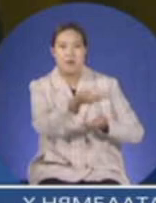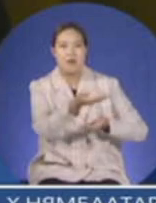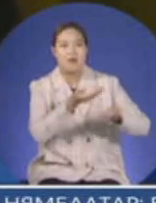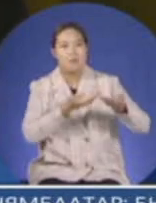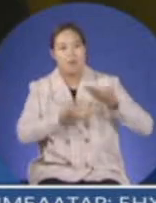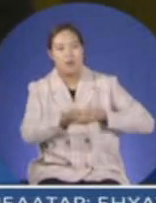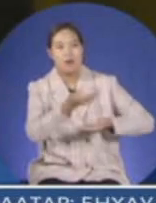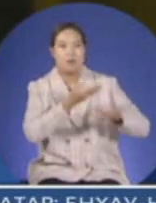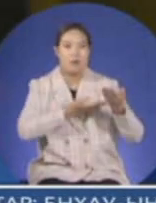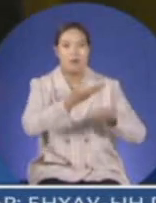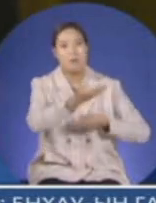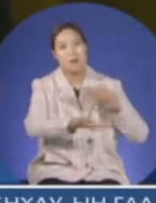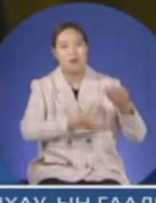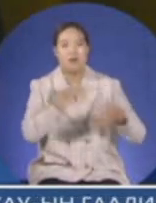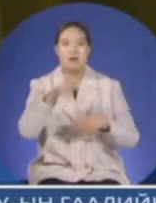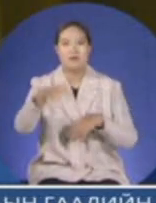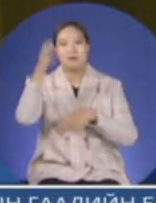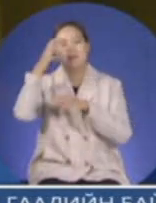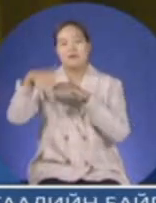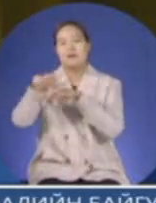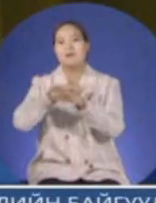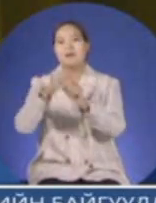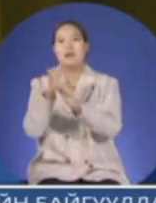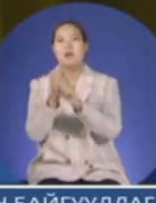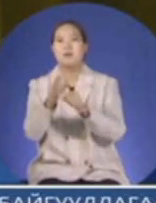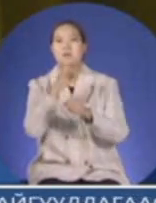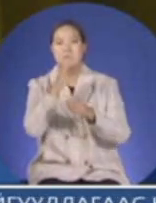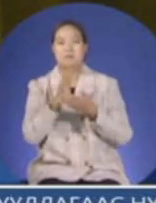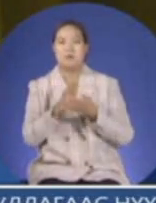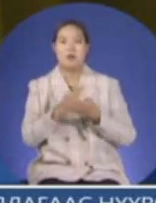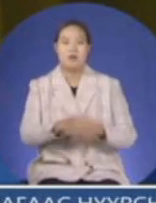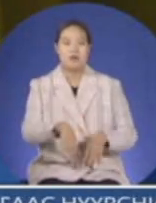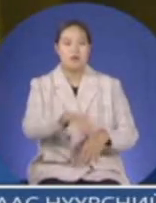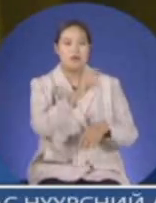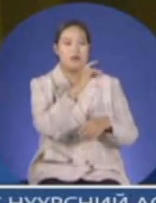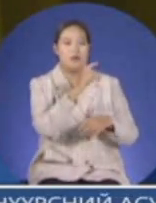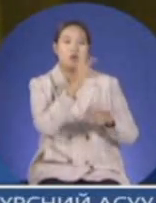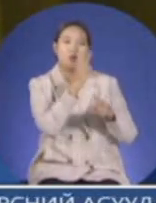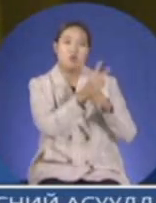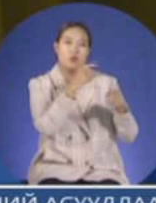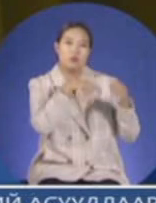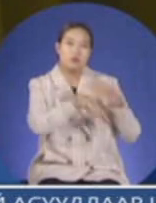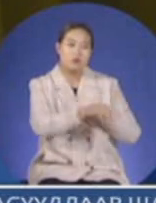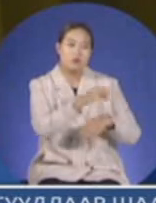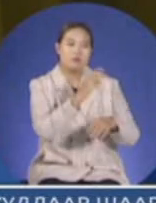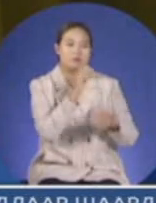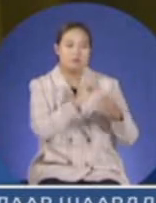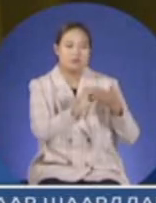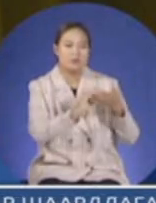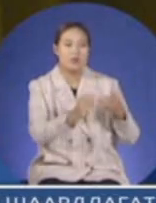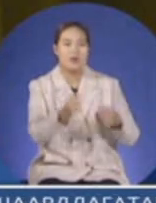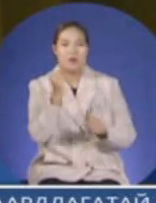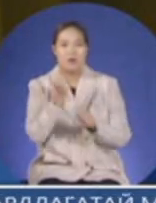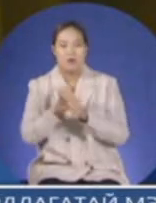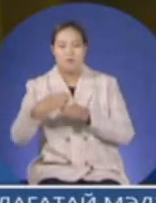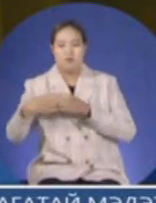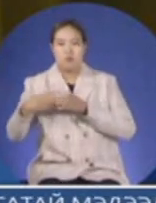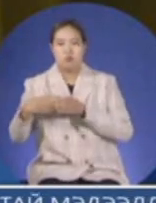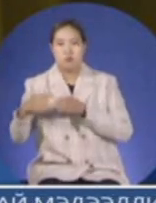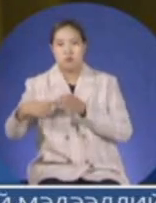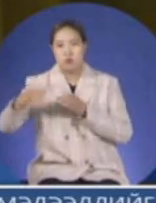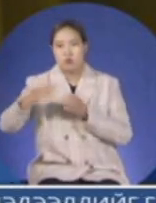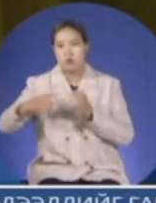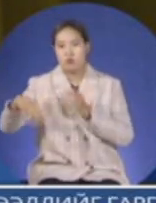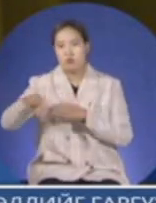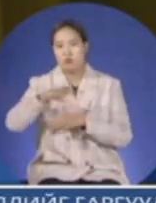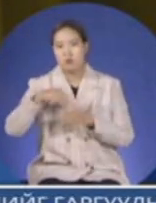бас ажиллая. Ингээд одоо эрүүг хэрэг хэн шийдвэрлэх тухай хууль заасны дагуу ажлын хэсэг маань илүү хүрээгээ